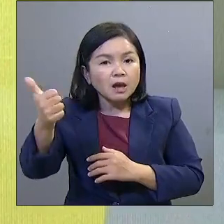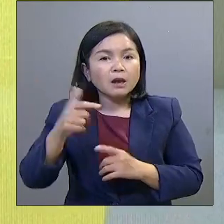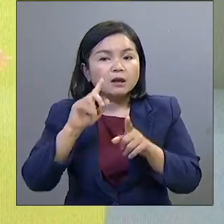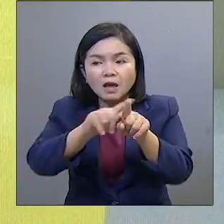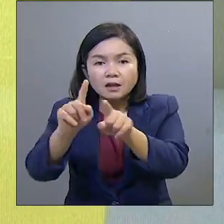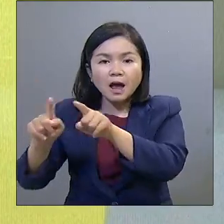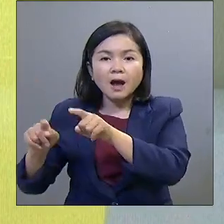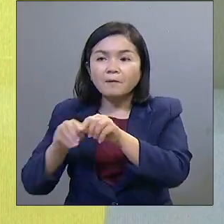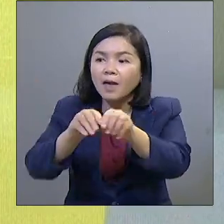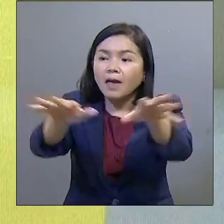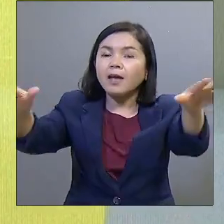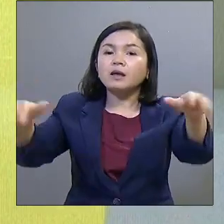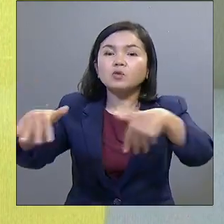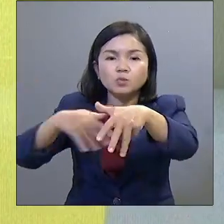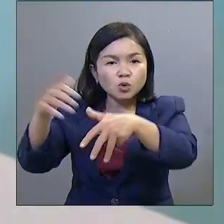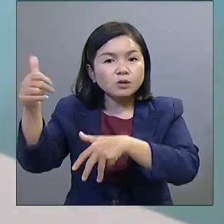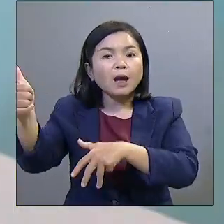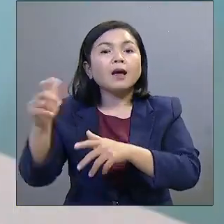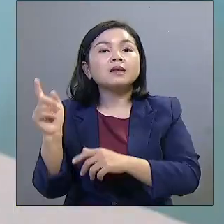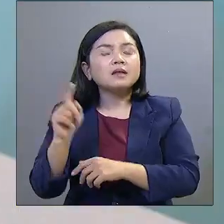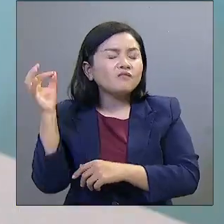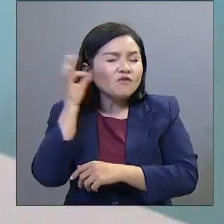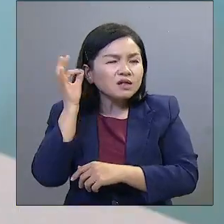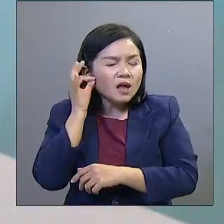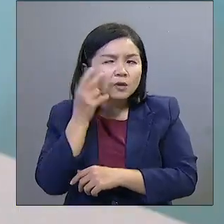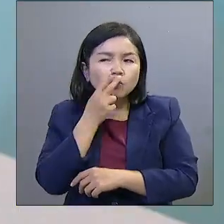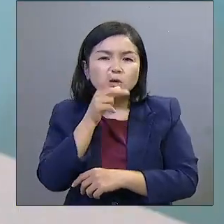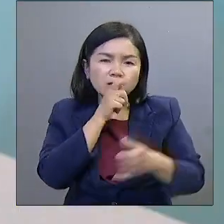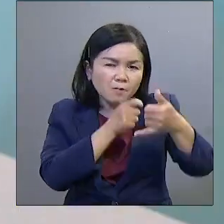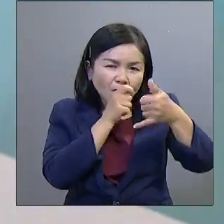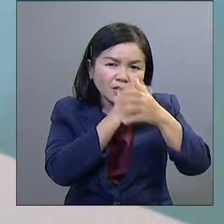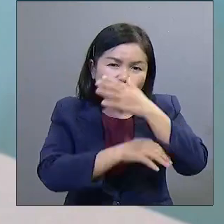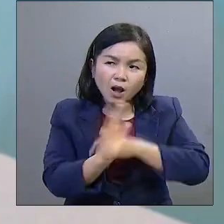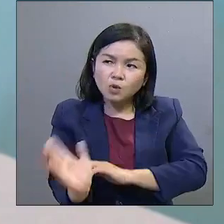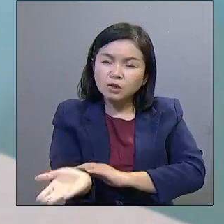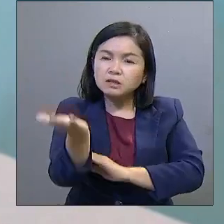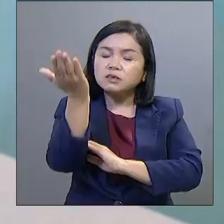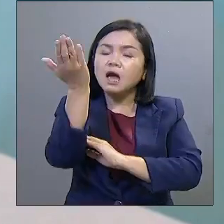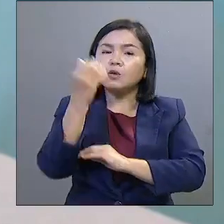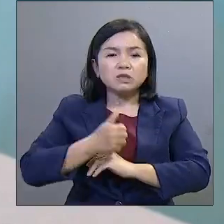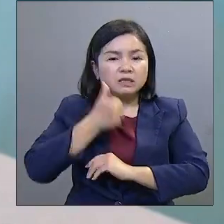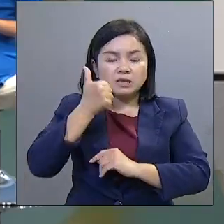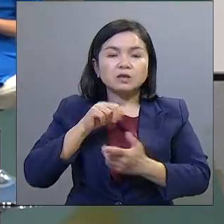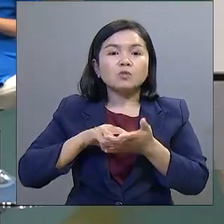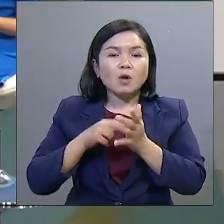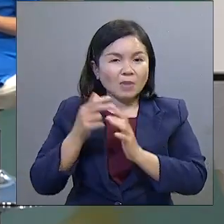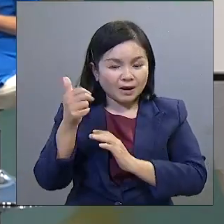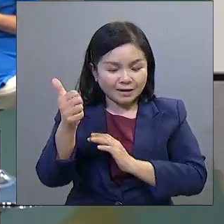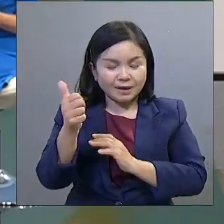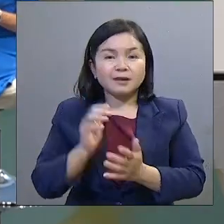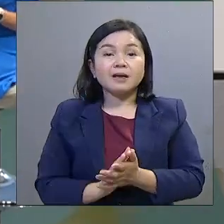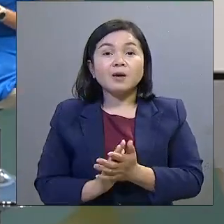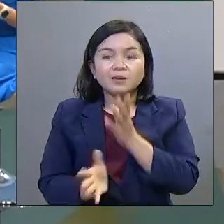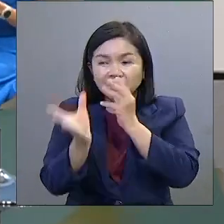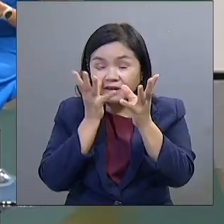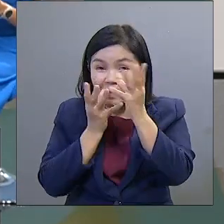านี้มันส่งต่อถึงคนอื่นแน่นอน ใช่คือแค่ฟังเสียงคุณเอกรู้สึกว่าเออเนี่ยมันเป็นวันที่เช้าที่ดีแล้วก็มีความหวังมากๆนะคะอ่ะเต็มอิ่มกันนะคะคุณผู้